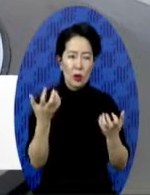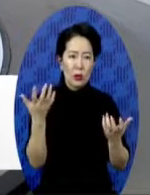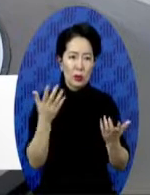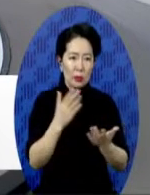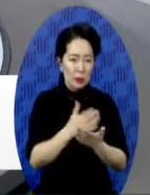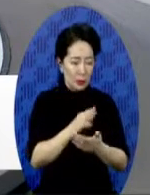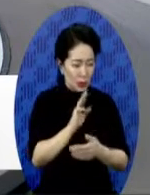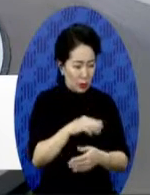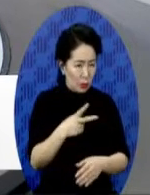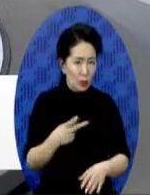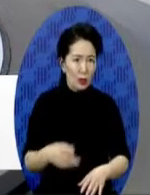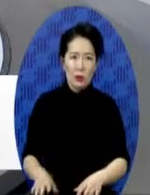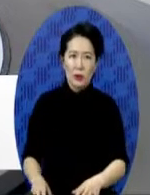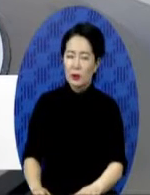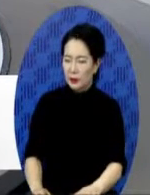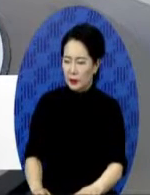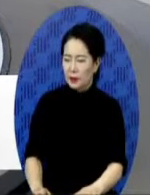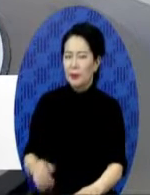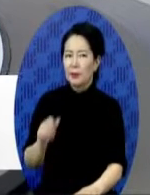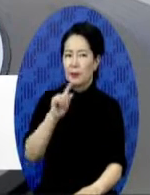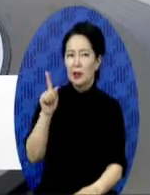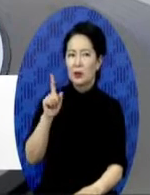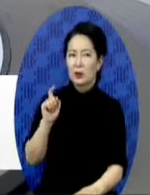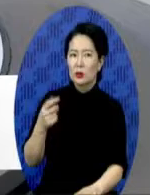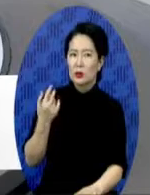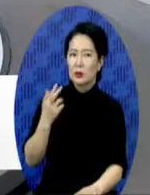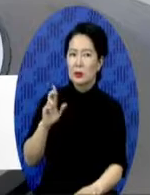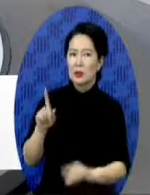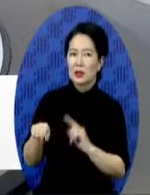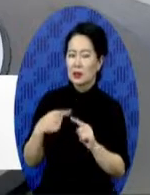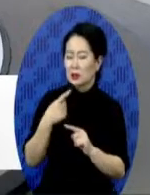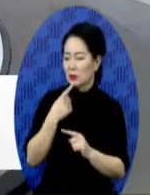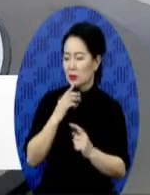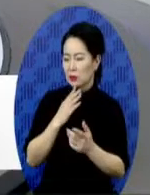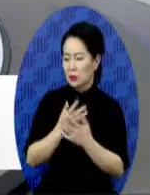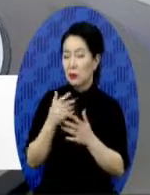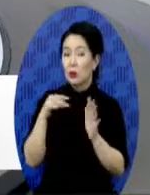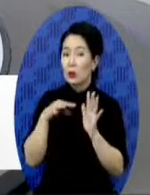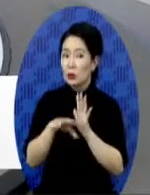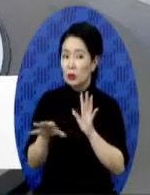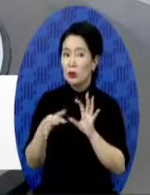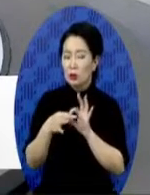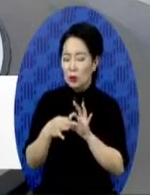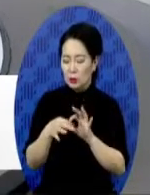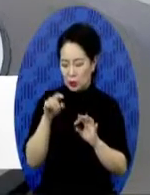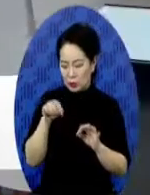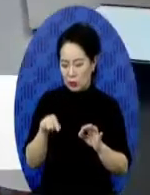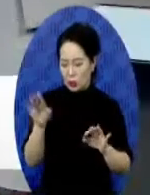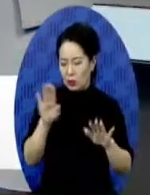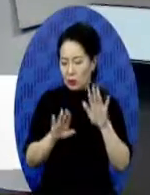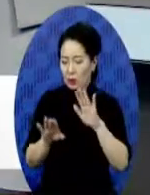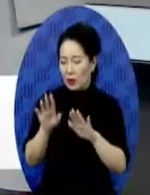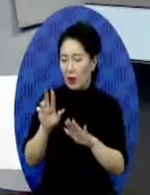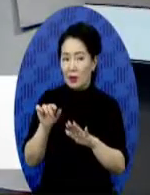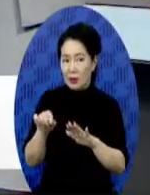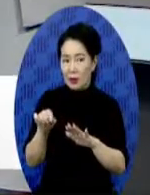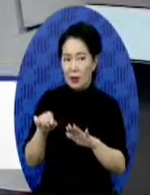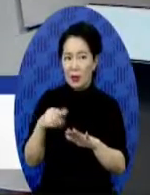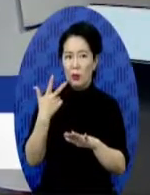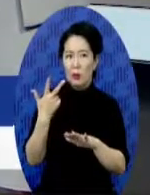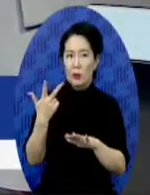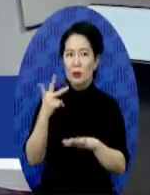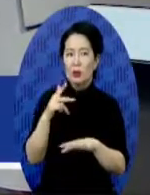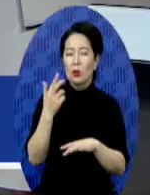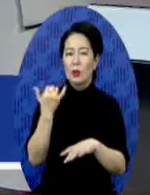тийм үү? Тэгэхээр асуудал нийслэлд илүү хүнд болж тарж байгаа хүртээмжийн тал дээр. Тэгэхээр яг өнөөдрийн байдлаар бол нийслэлд 3 ээлжээр